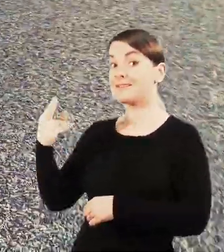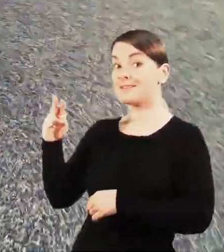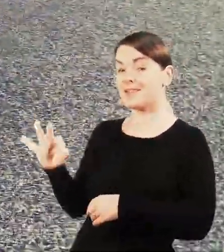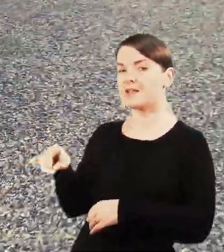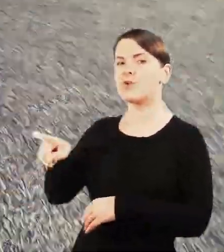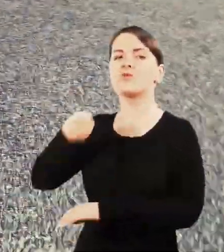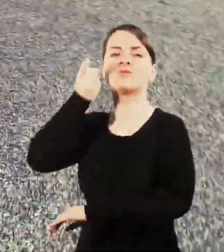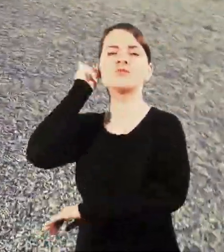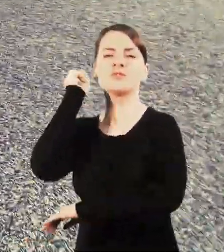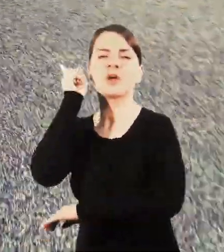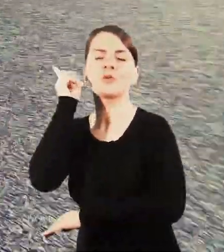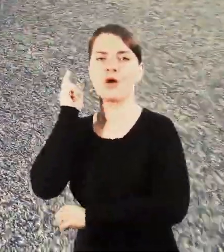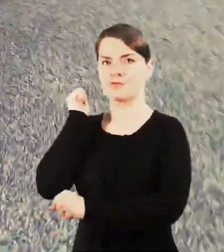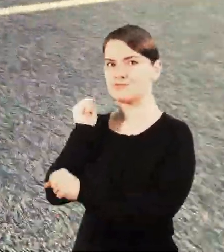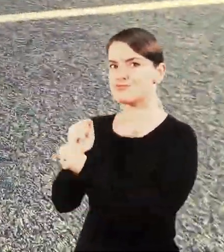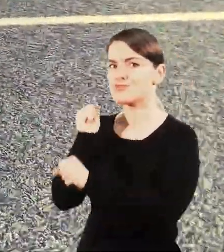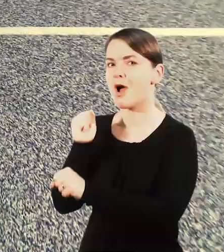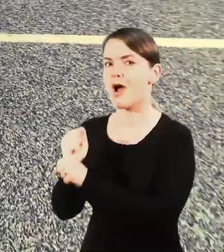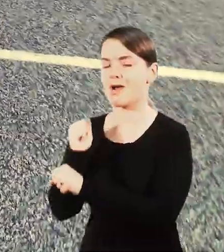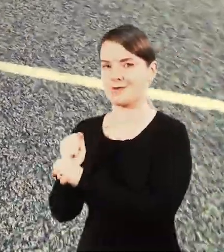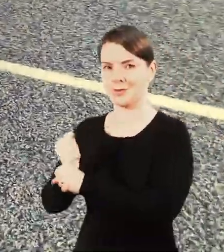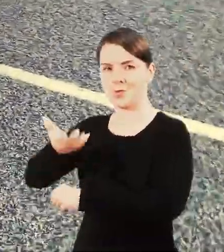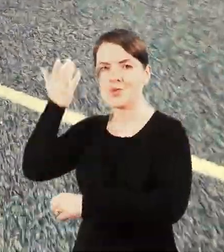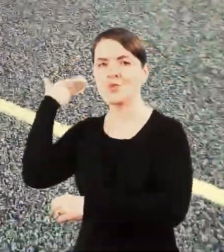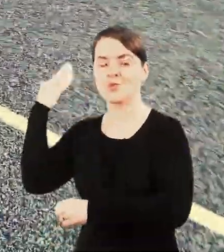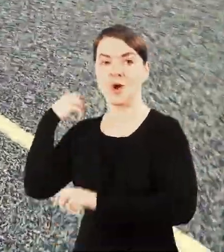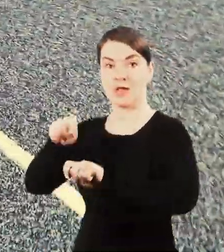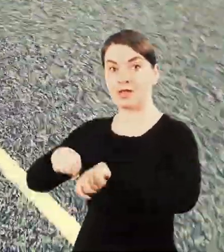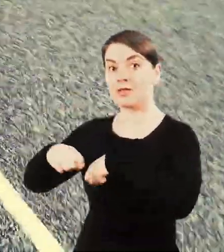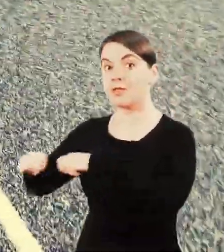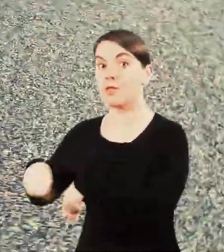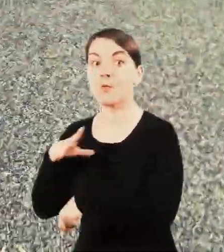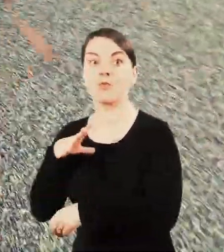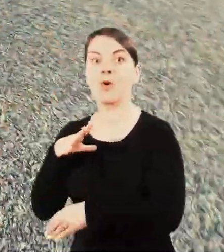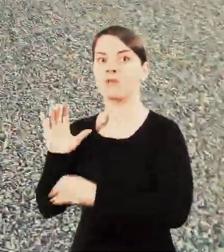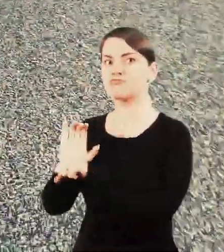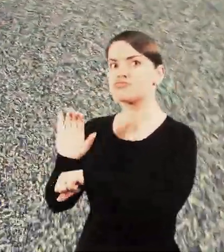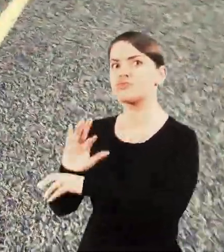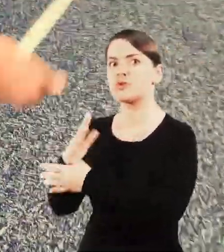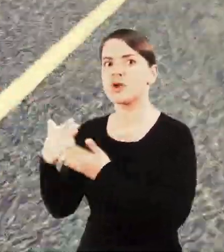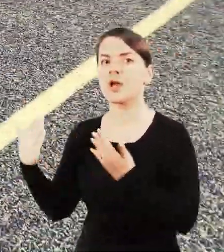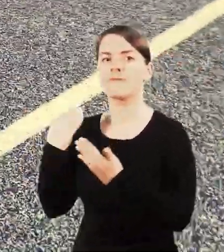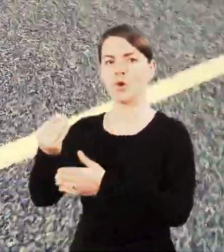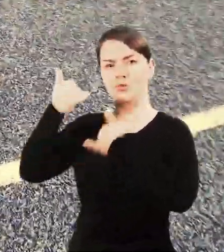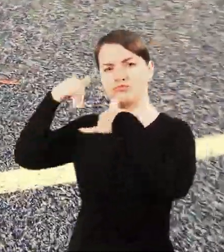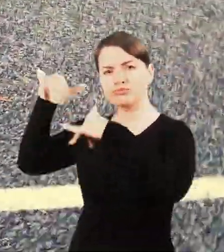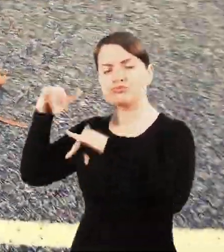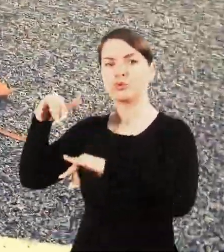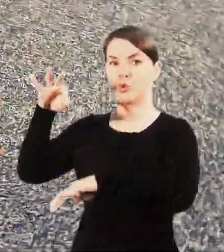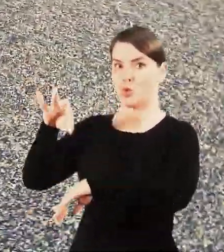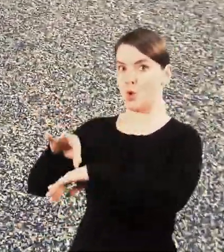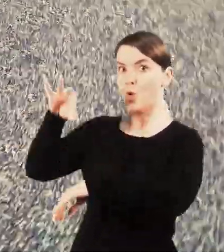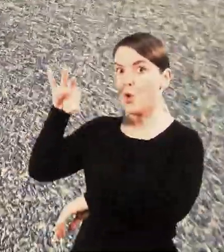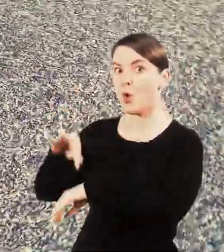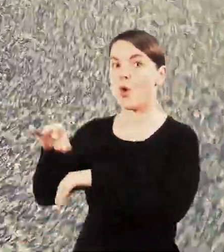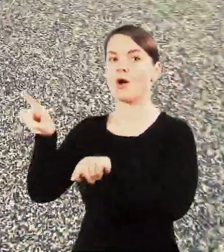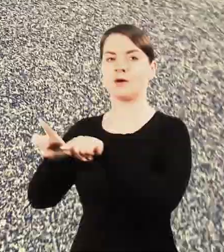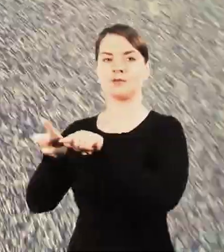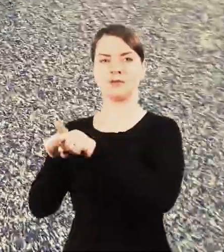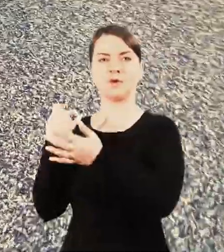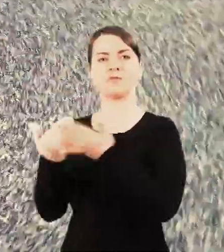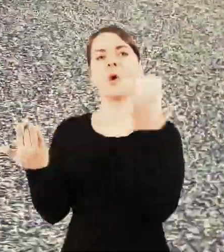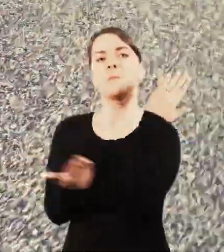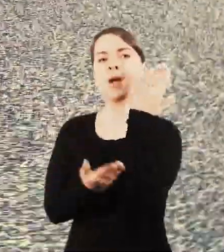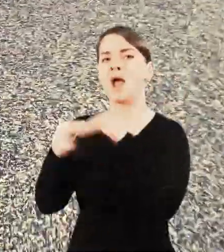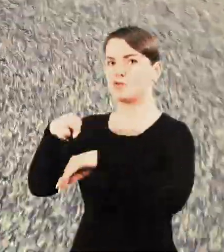naginės. Naginės yra seniausias Lietuvos gyventojų apavas. Jos buvo daromos iš galvijų odos, o vyžos